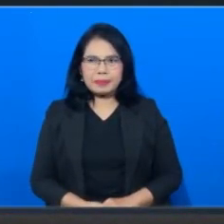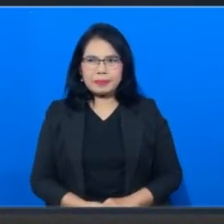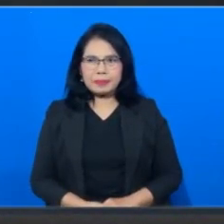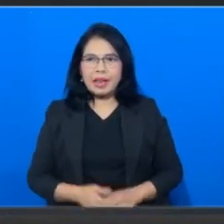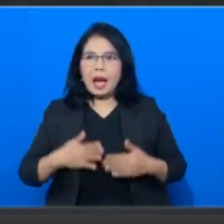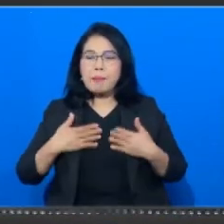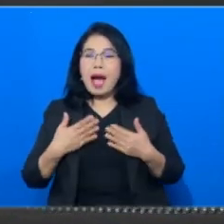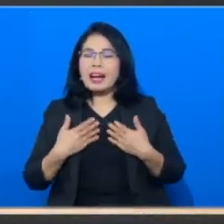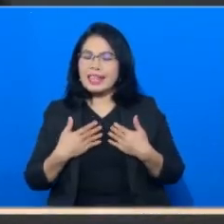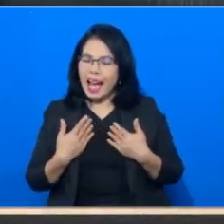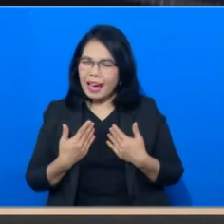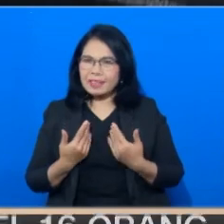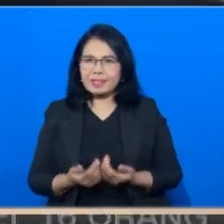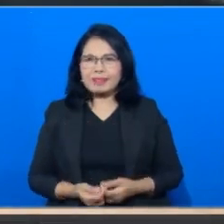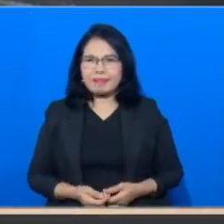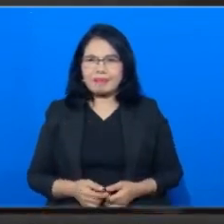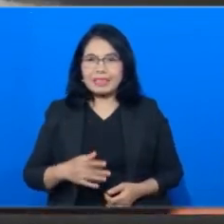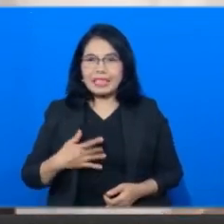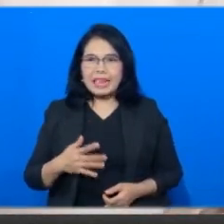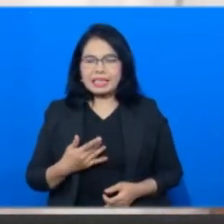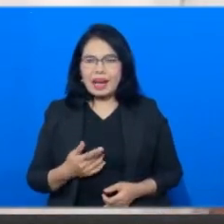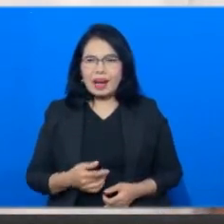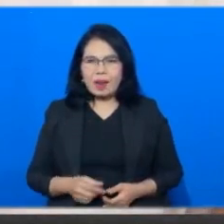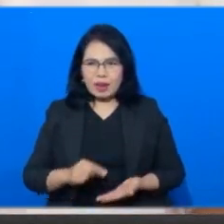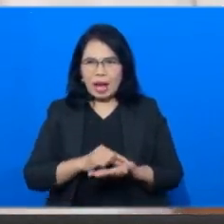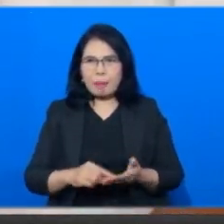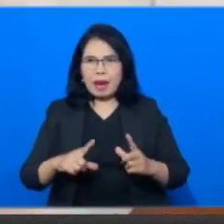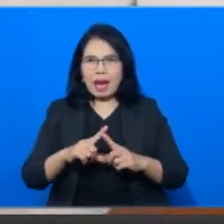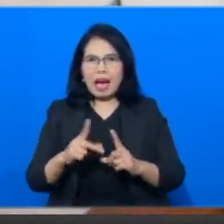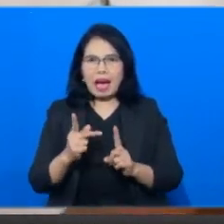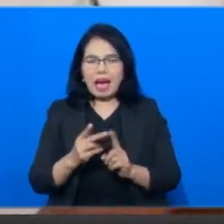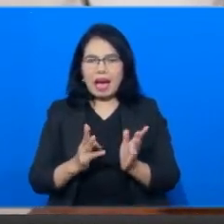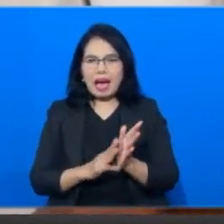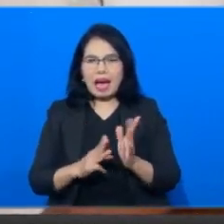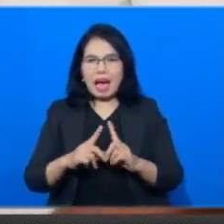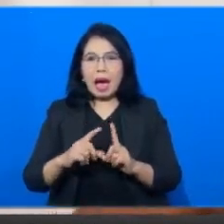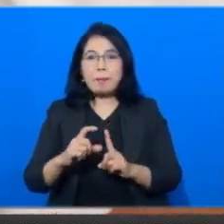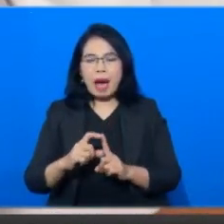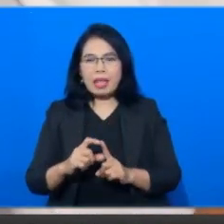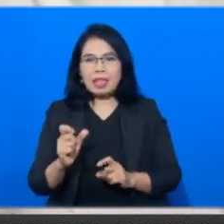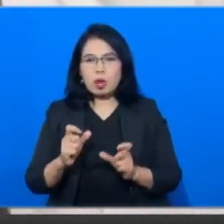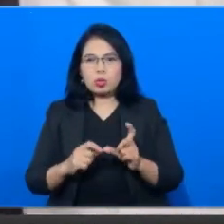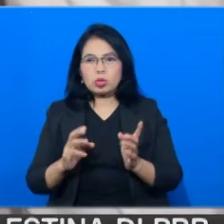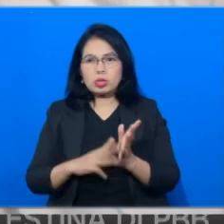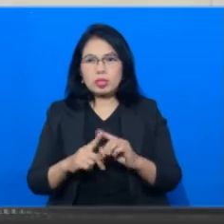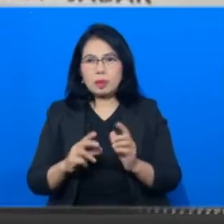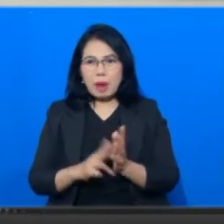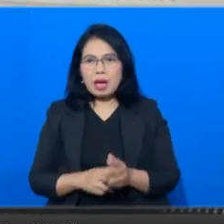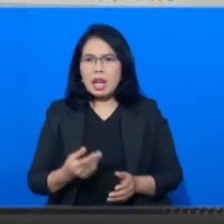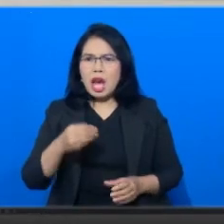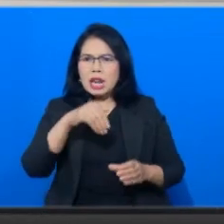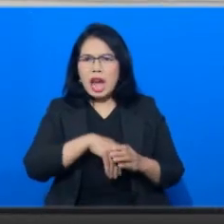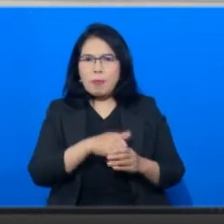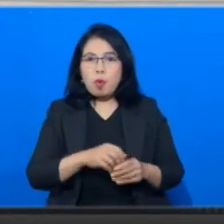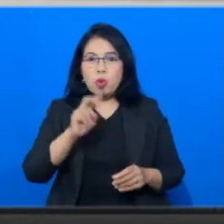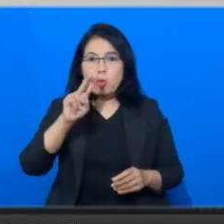Kebahagiaan juga dirasakan oleh Muhammad Ali Usman. Kegigihannya menabung selama 25 tahun akhirnya berbuah